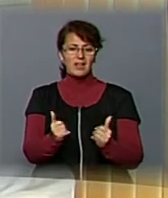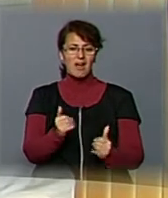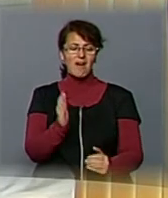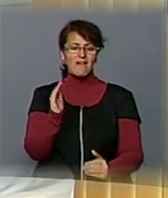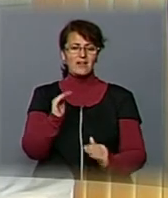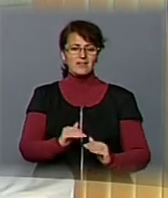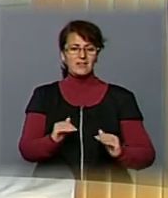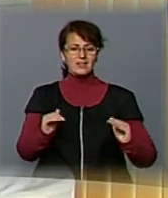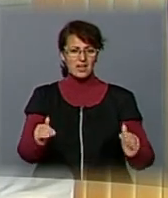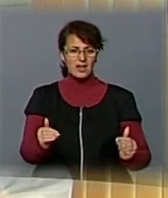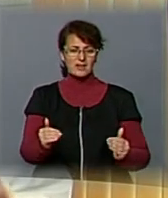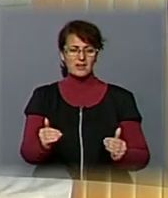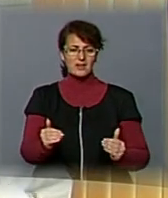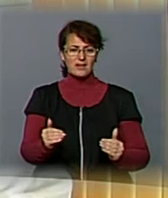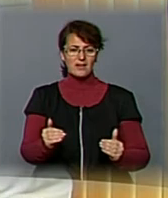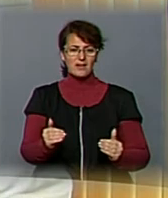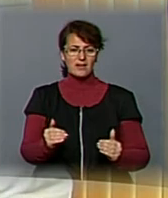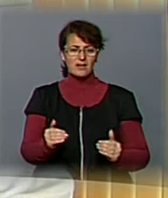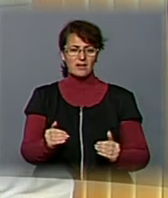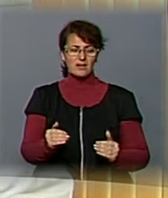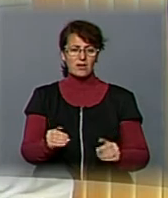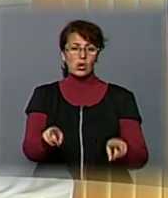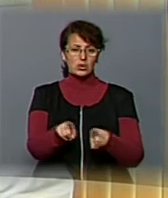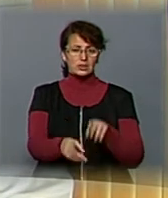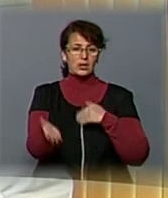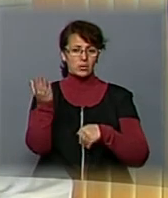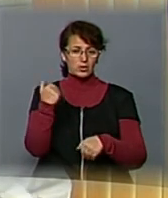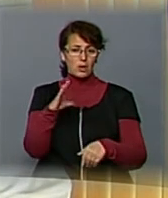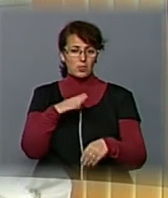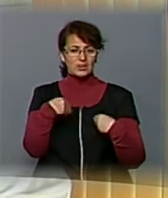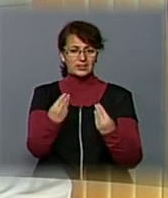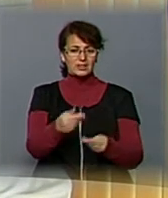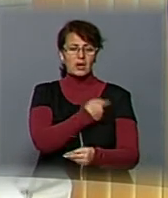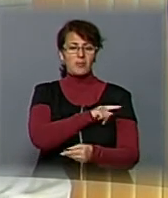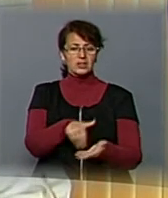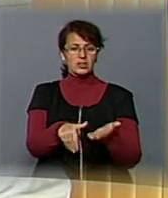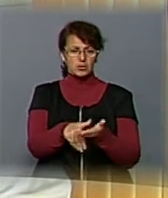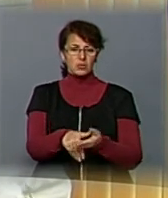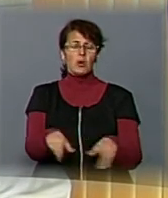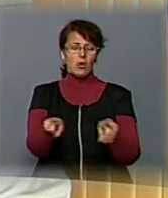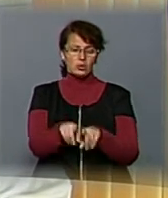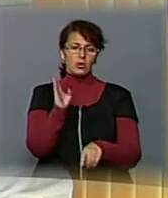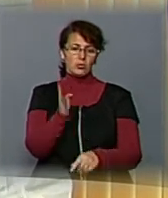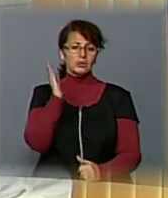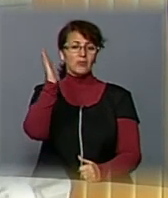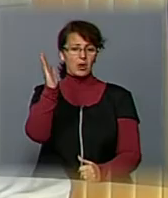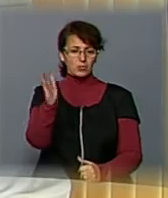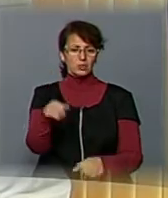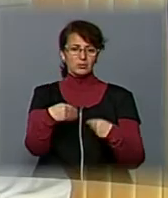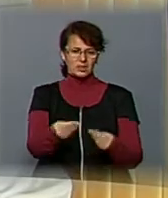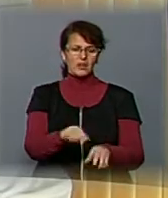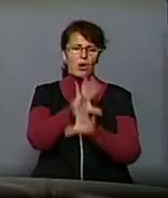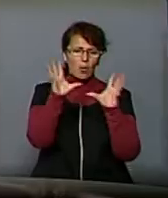дітей, яким як і надавалася медична допомога, так і буде надаватися на майбутнє в тих